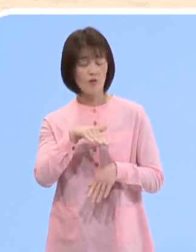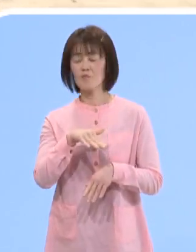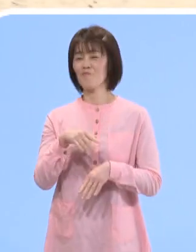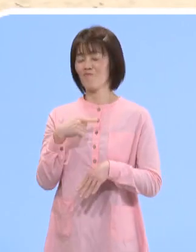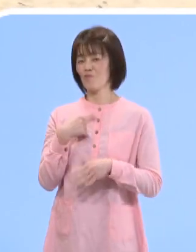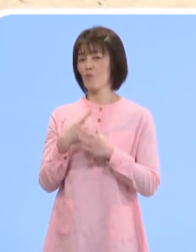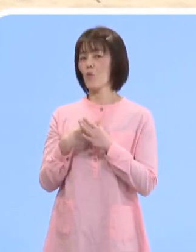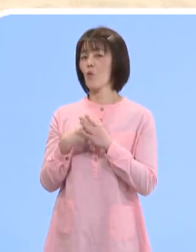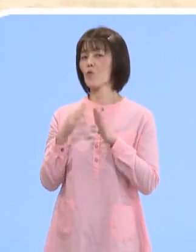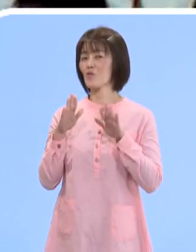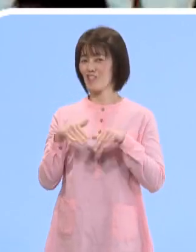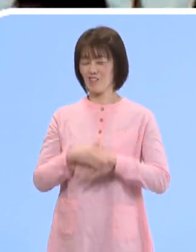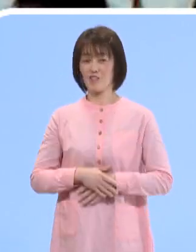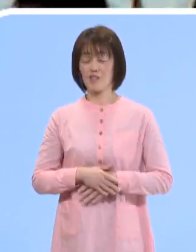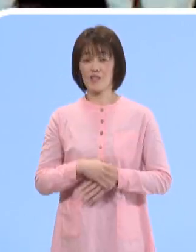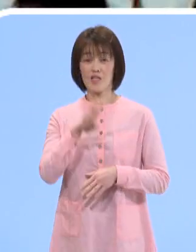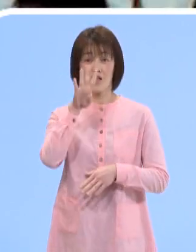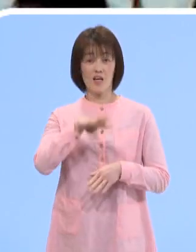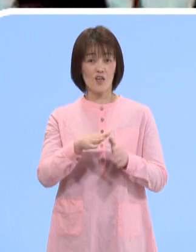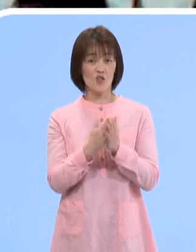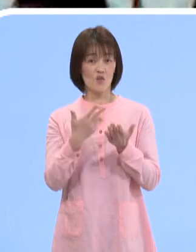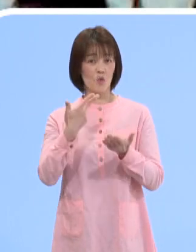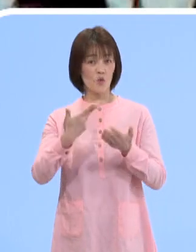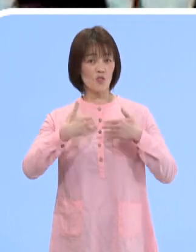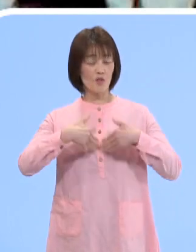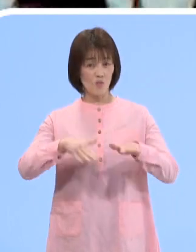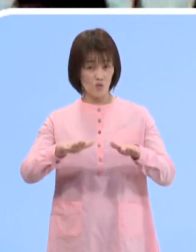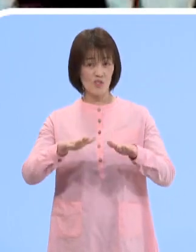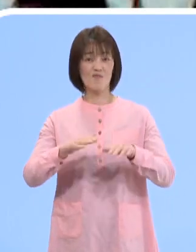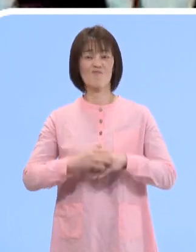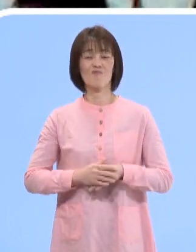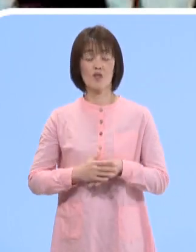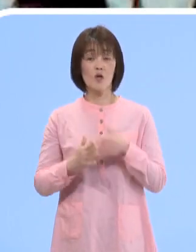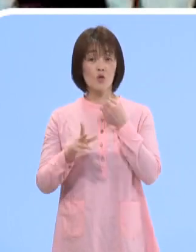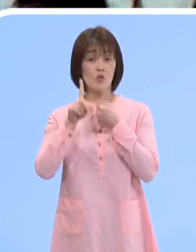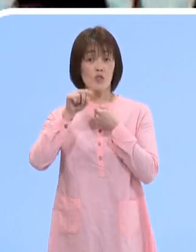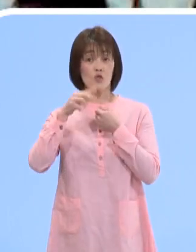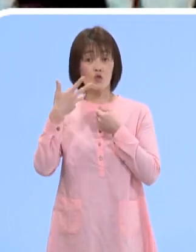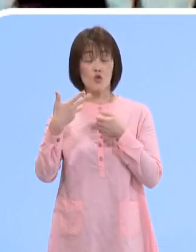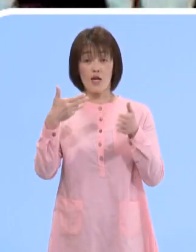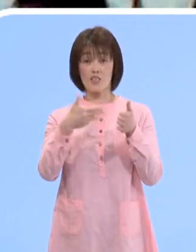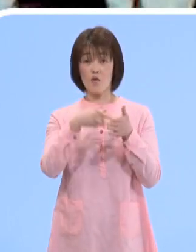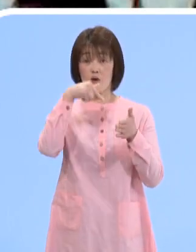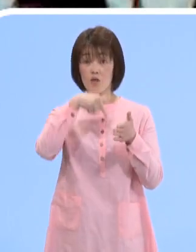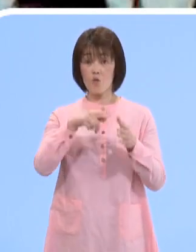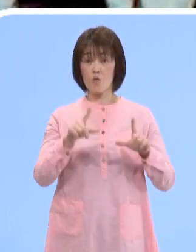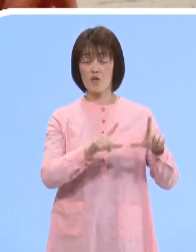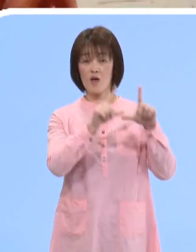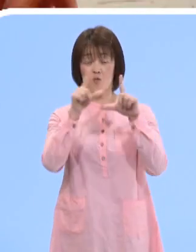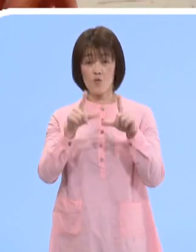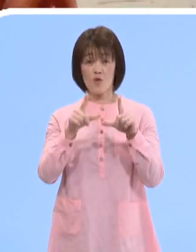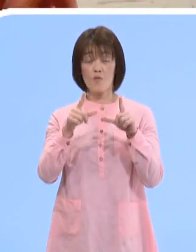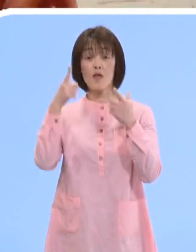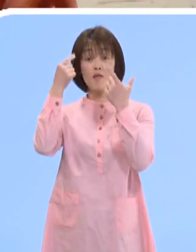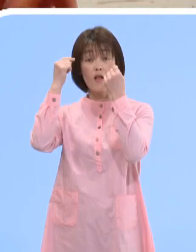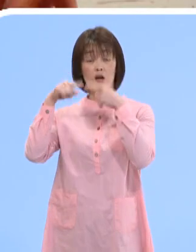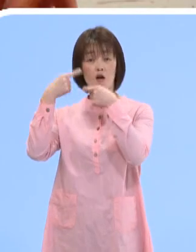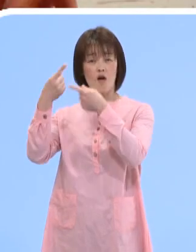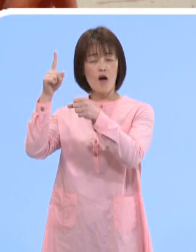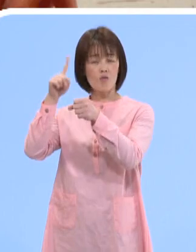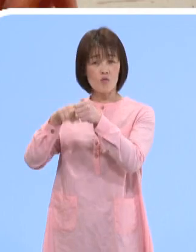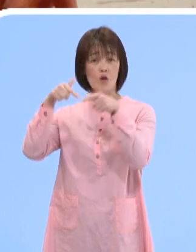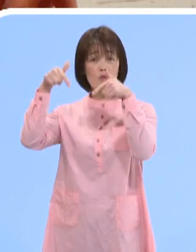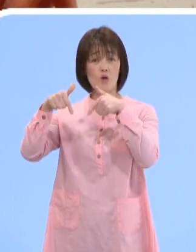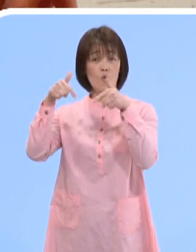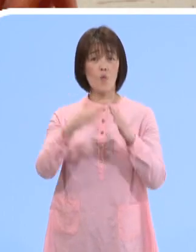ぼーっとしました。 洲本市出身の大杉さん、18歳まで洲本で暮らし、大学進